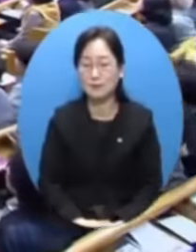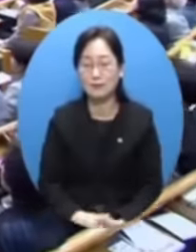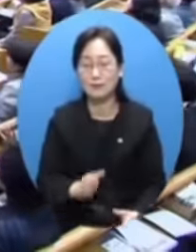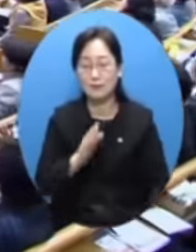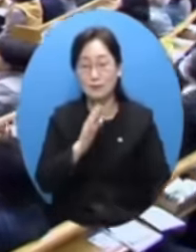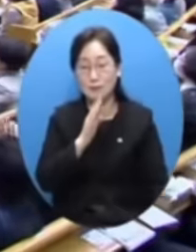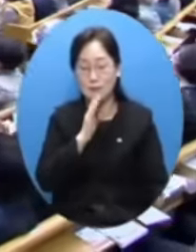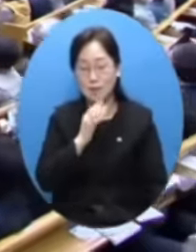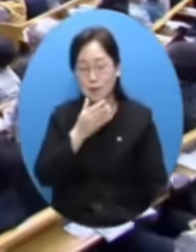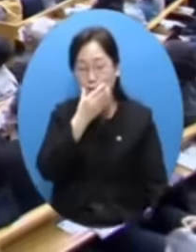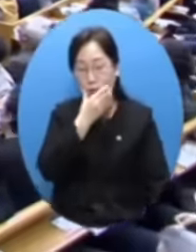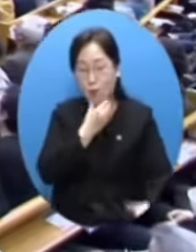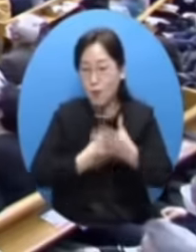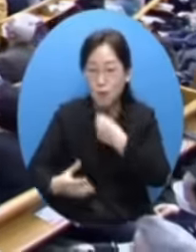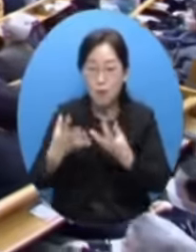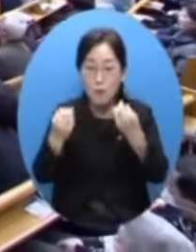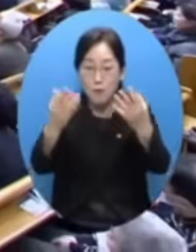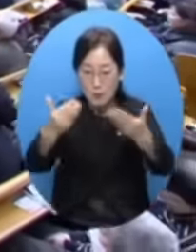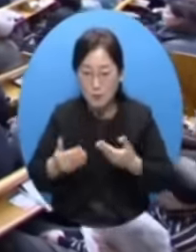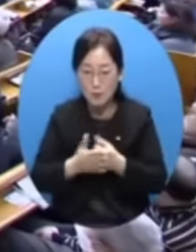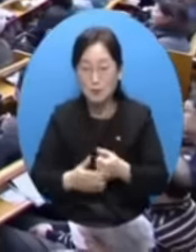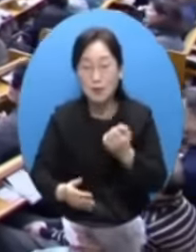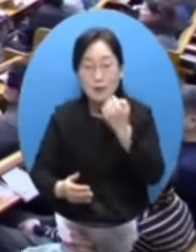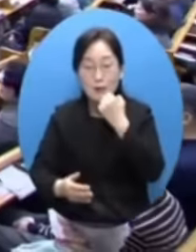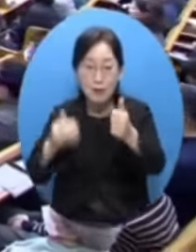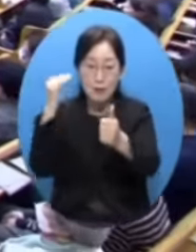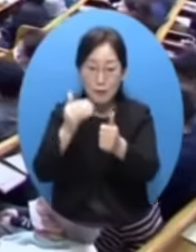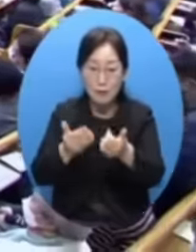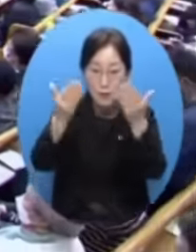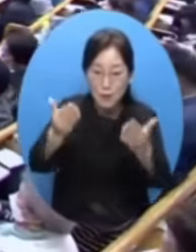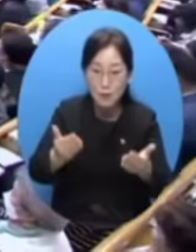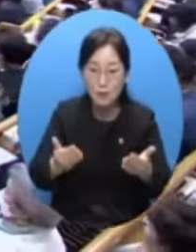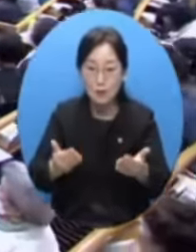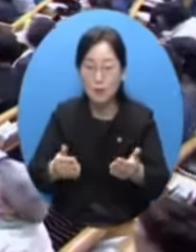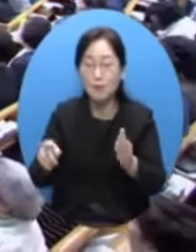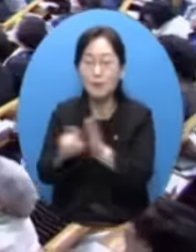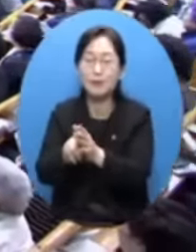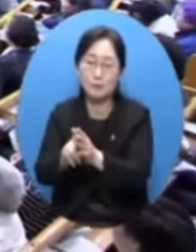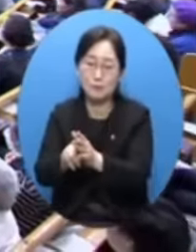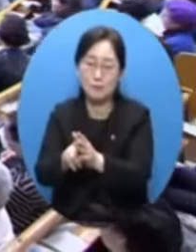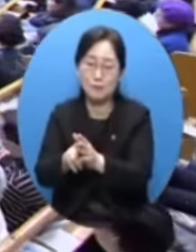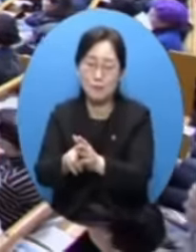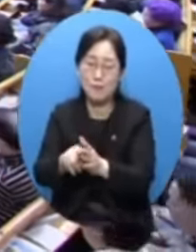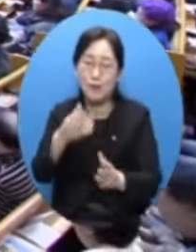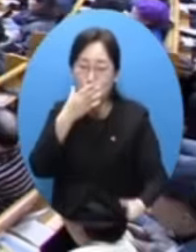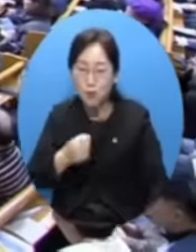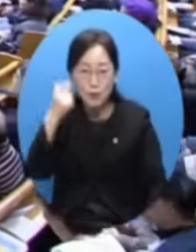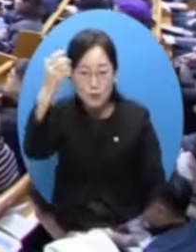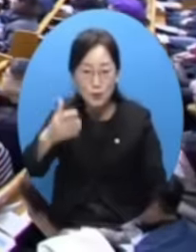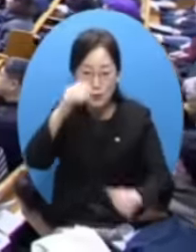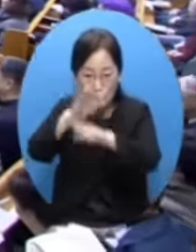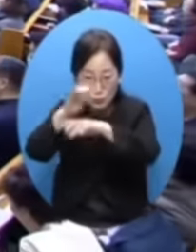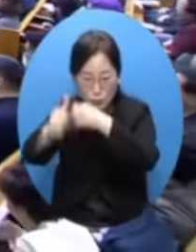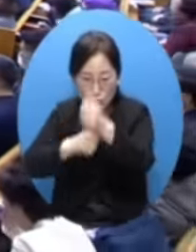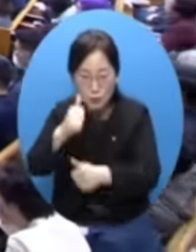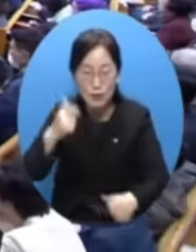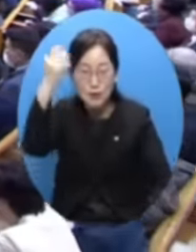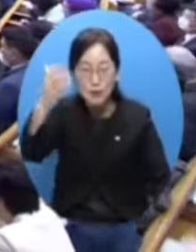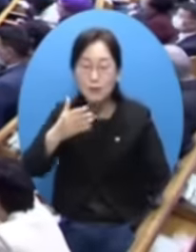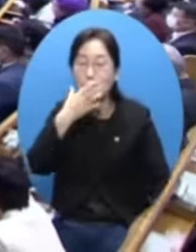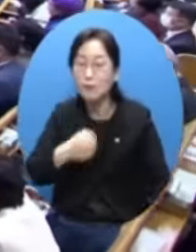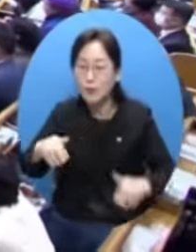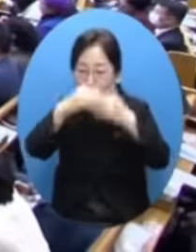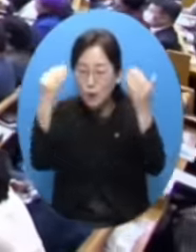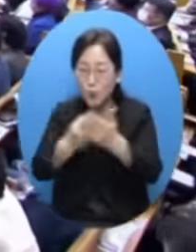얼마나 많은 복을 받았는지 이삭을 바치는 결단을 통해서 믿음의 조상이 되는 복, 영적 후손의 축복, 영적 아브라함 자손들이 모든